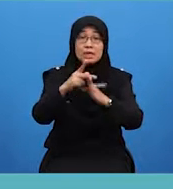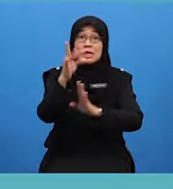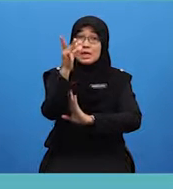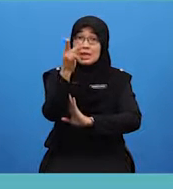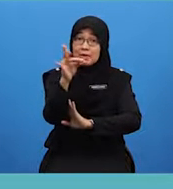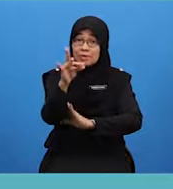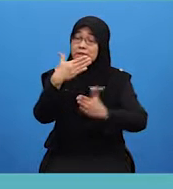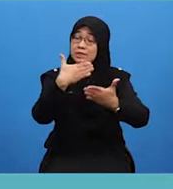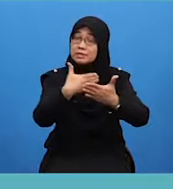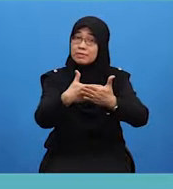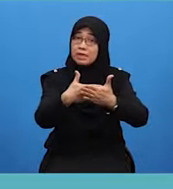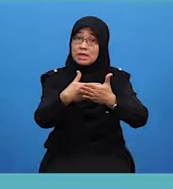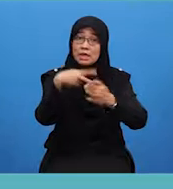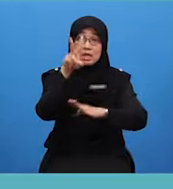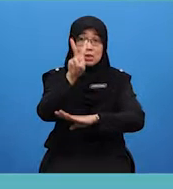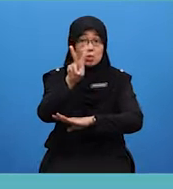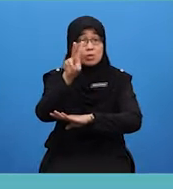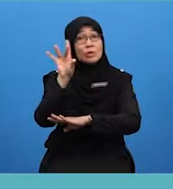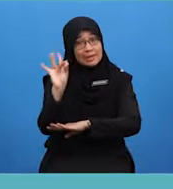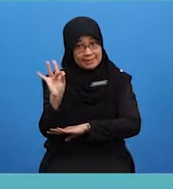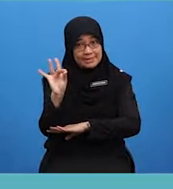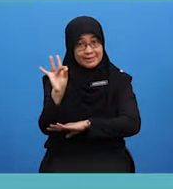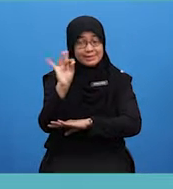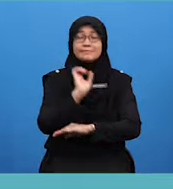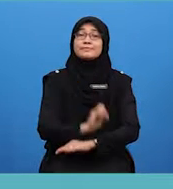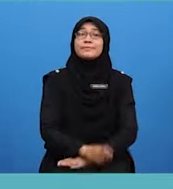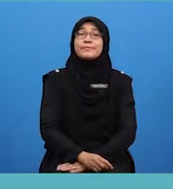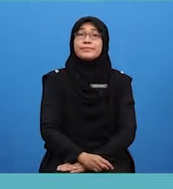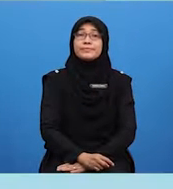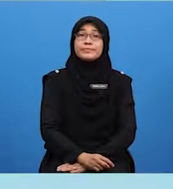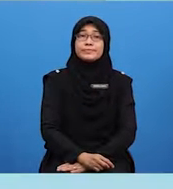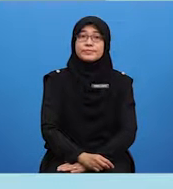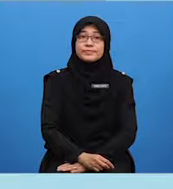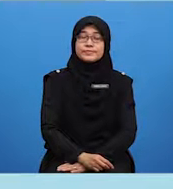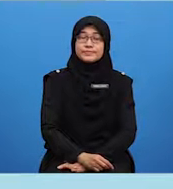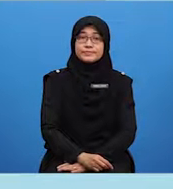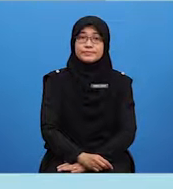ke-18 hingga hari ke-28.